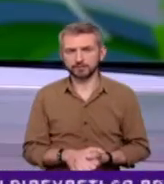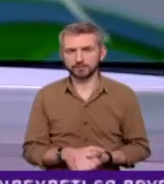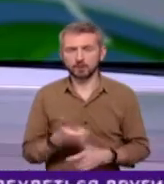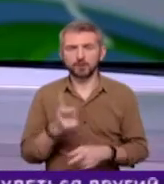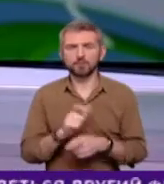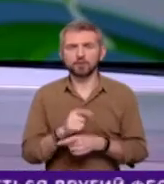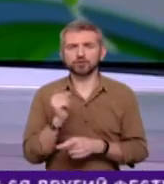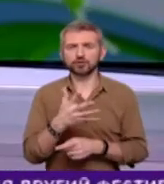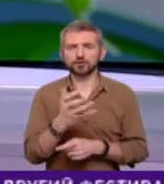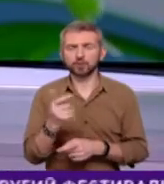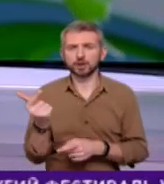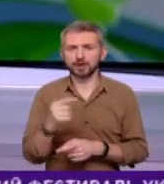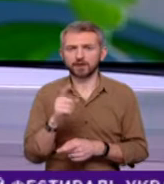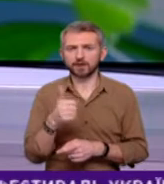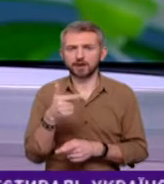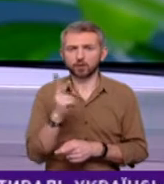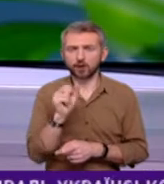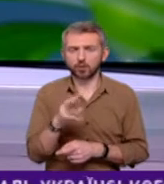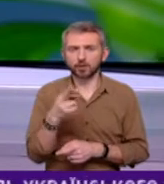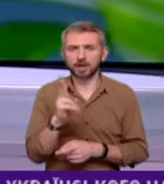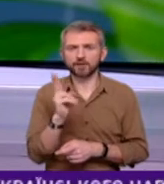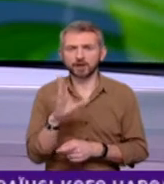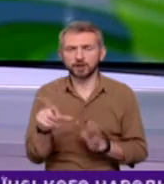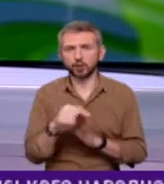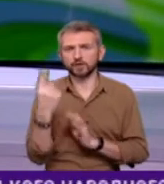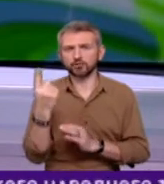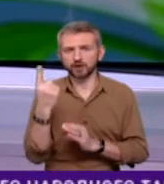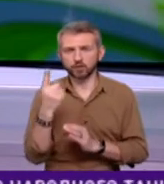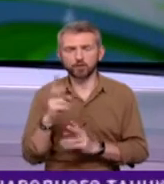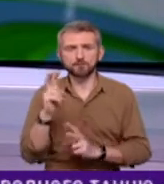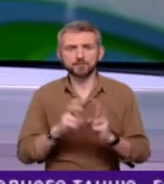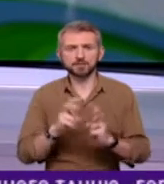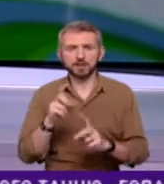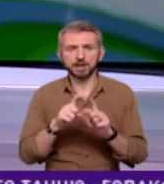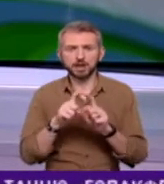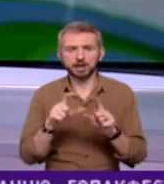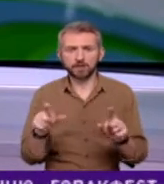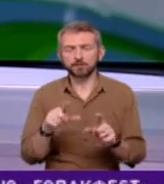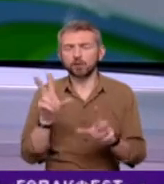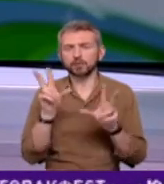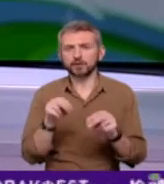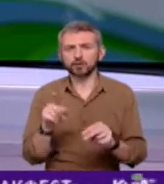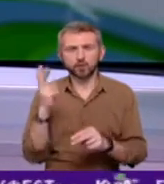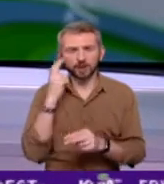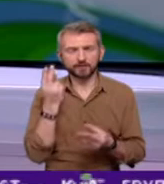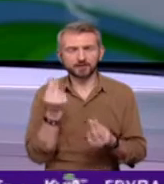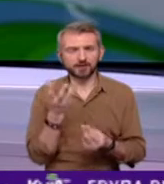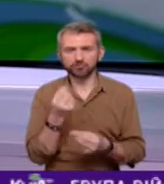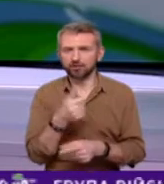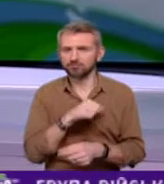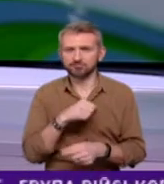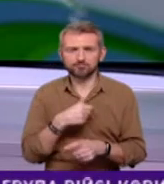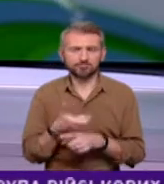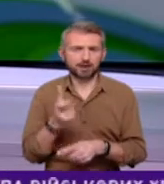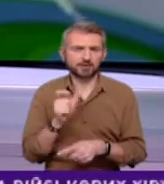Понад 1500 гривень за гігакалорію для квартири з лічильником у підприємстві обнадіяли, що київський тариф ще не найбільший по